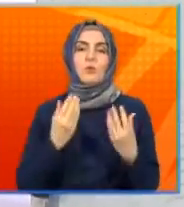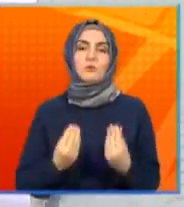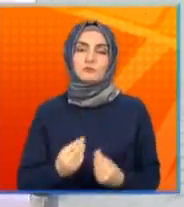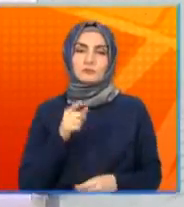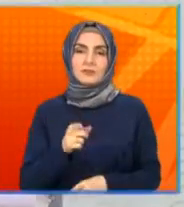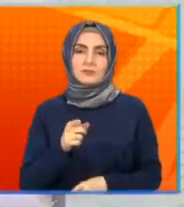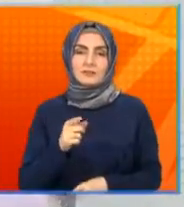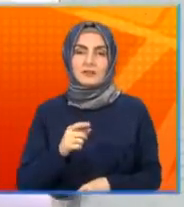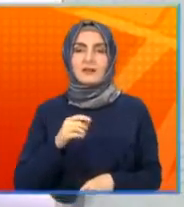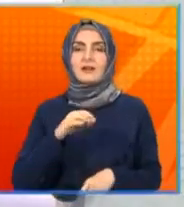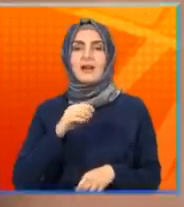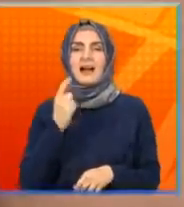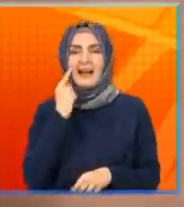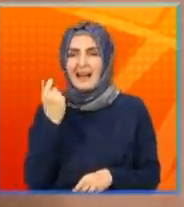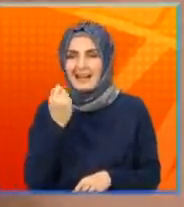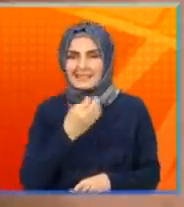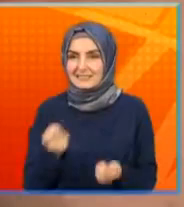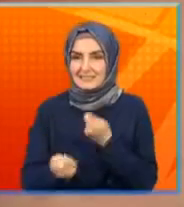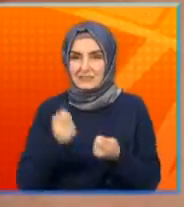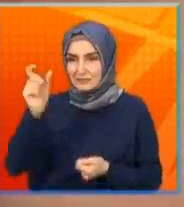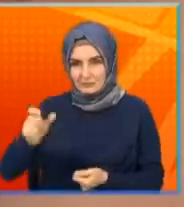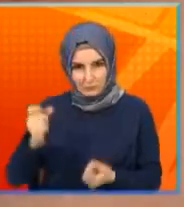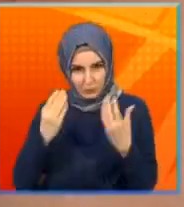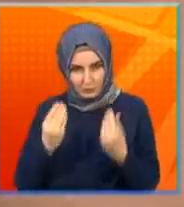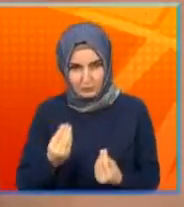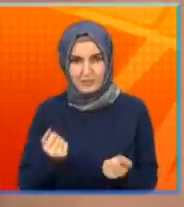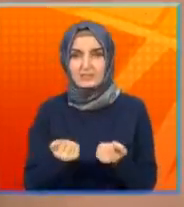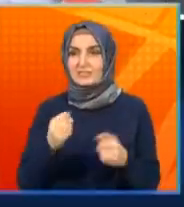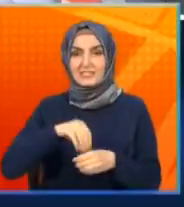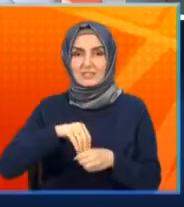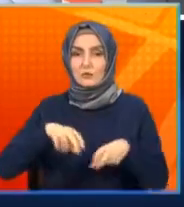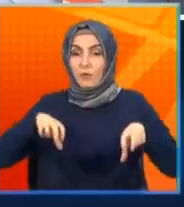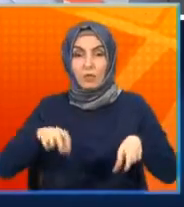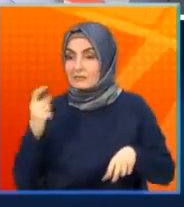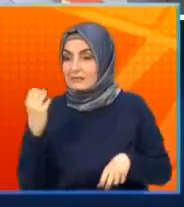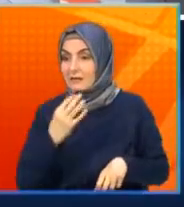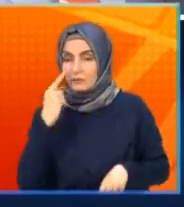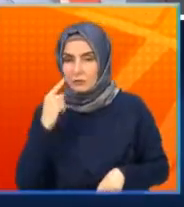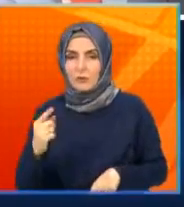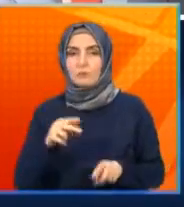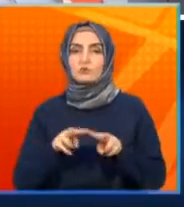sayıda personelle hizmet verecekler İşyerindeki koltuk sayısı kadar müşteri alabilecekler